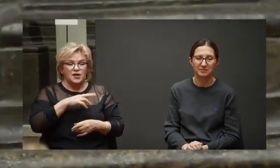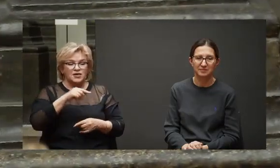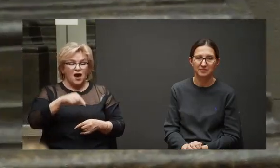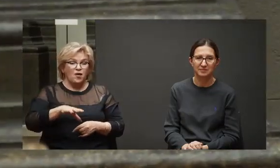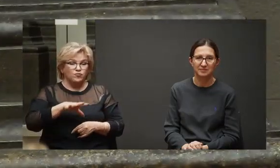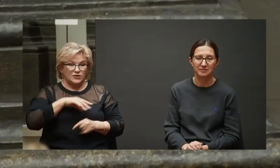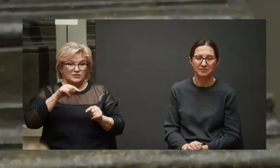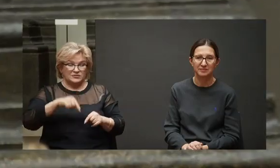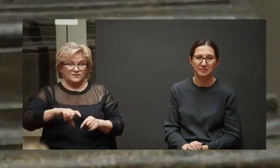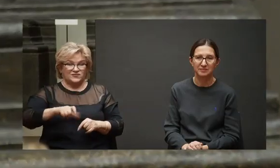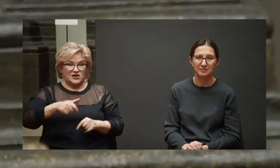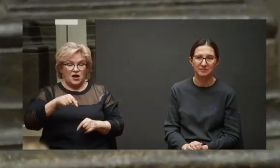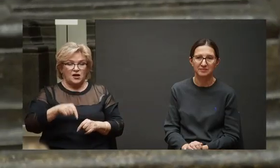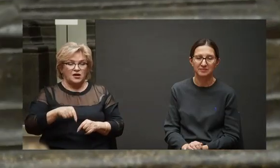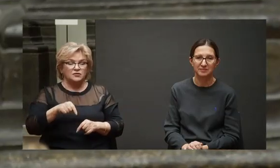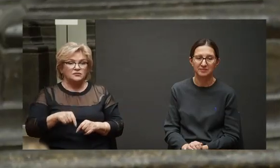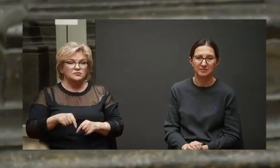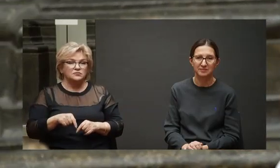этом зале